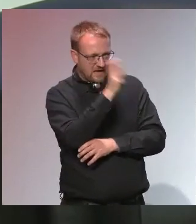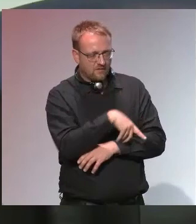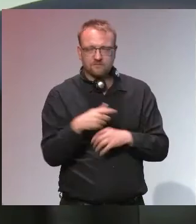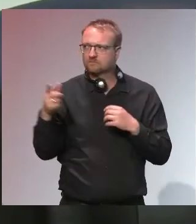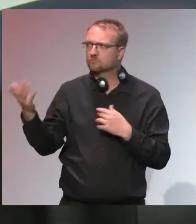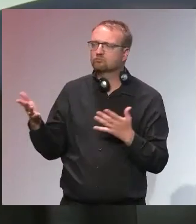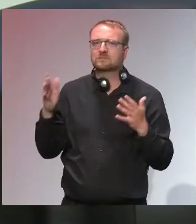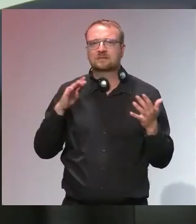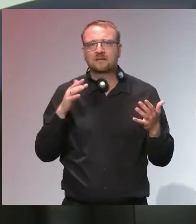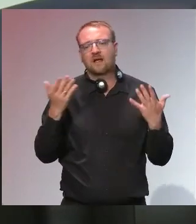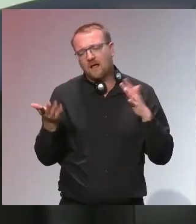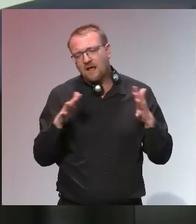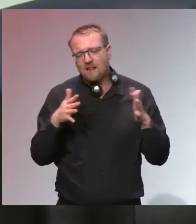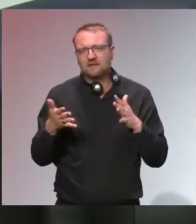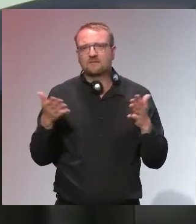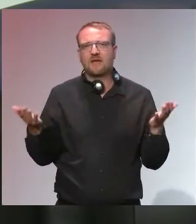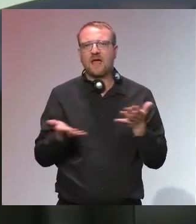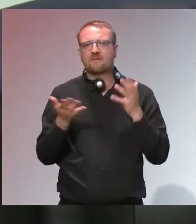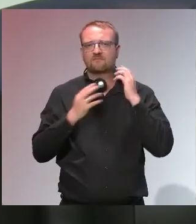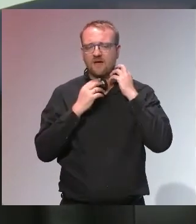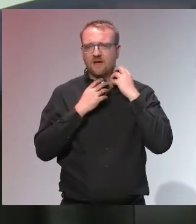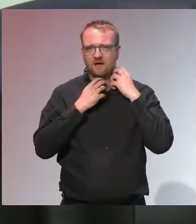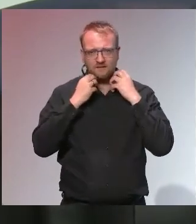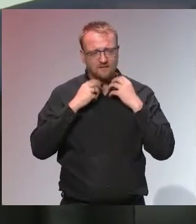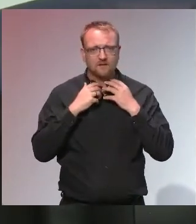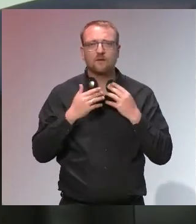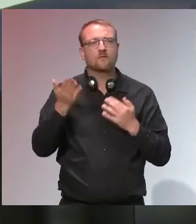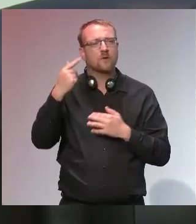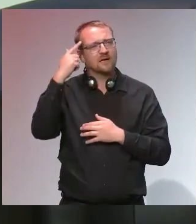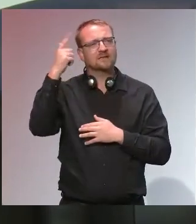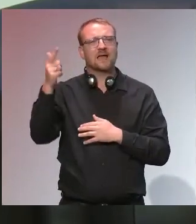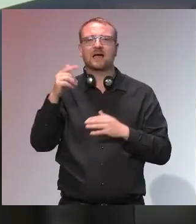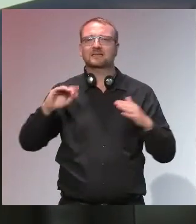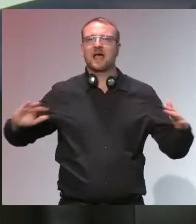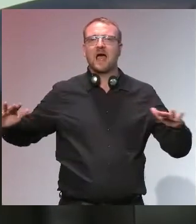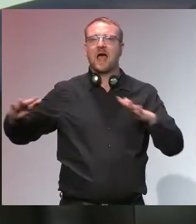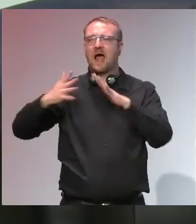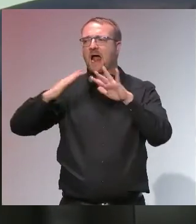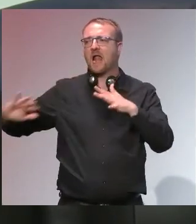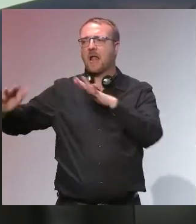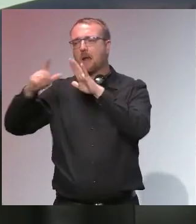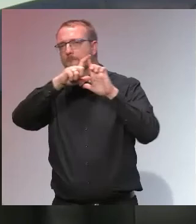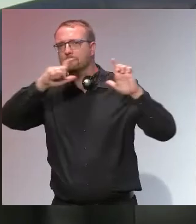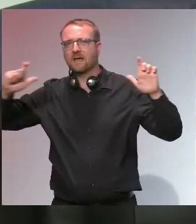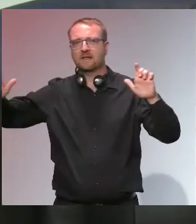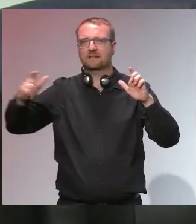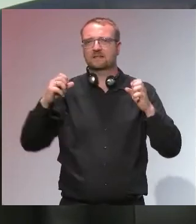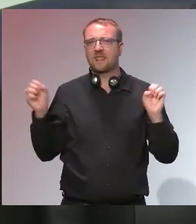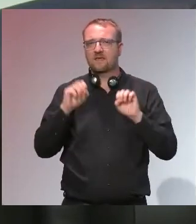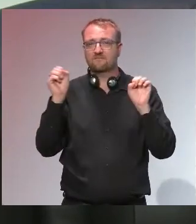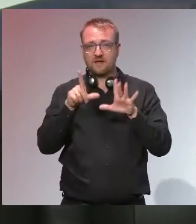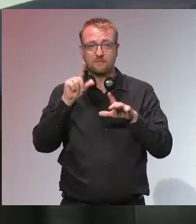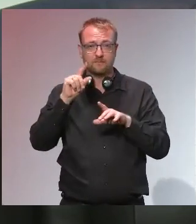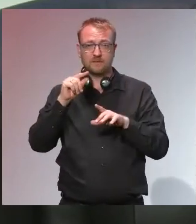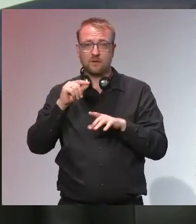Ich meine, so einfach ist es nicht. Früher hat man gedacht, das ist der sogenannte Albedo-Effekt. Das heißt, wenn die Sonnenstrahlung auf